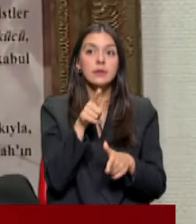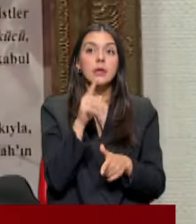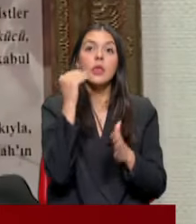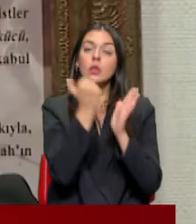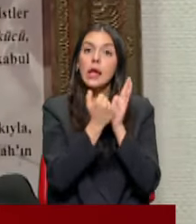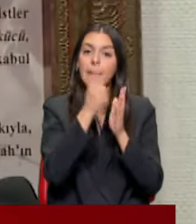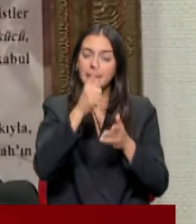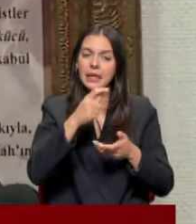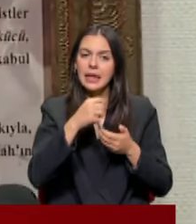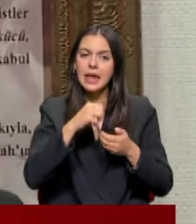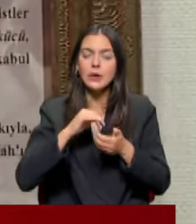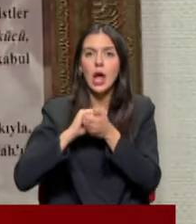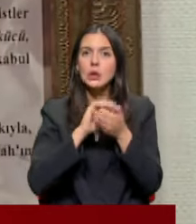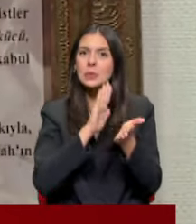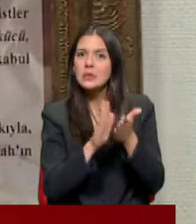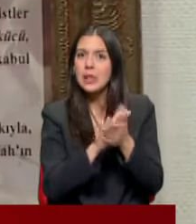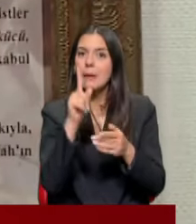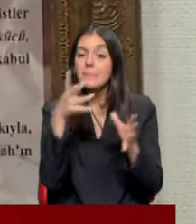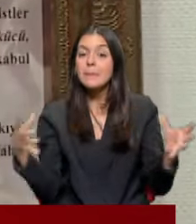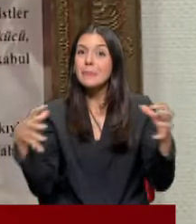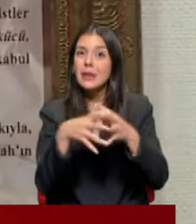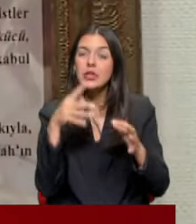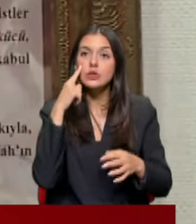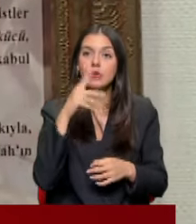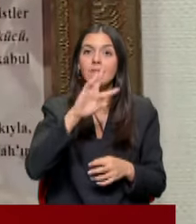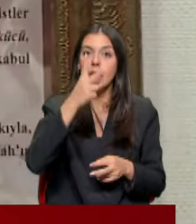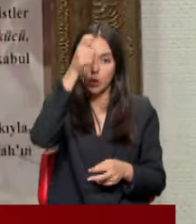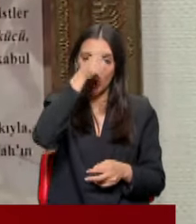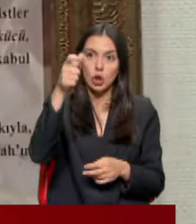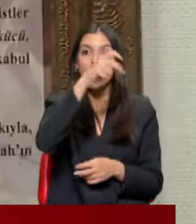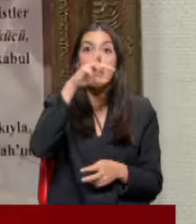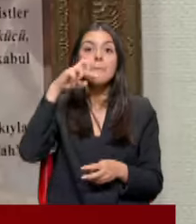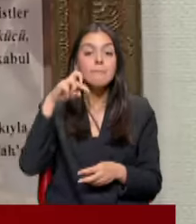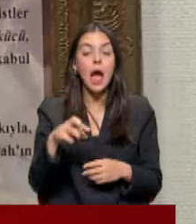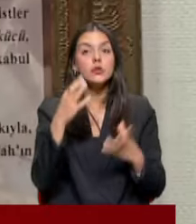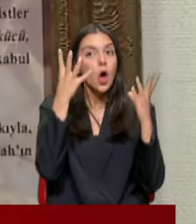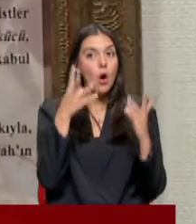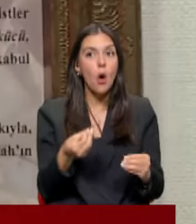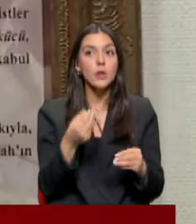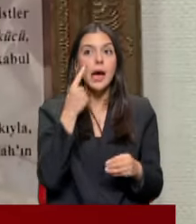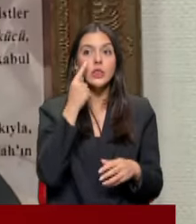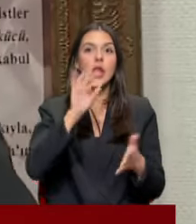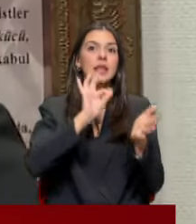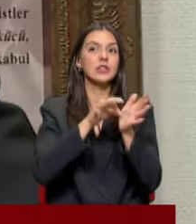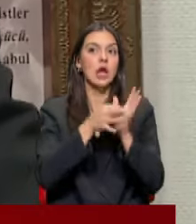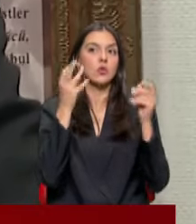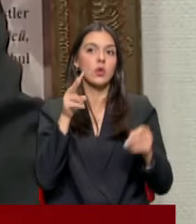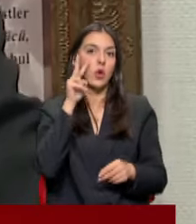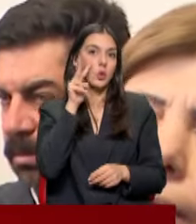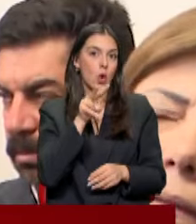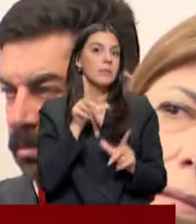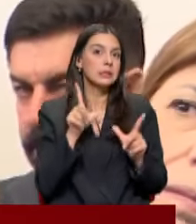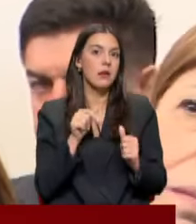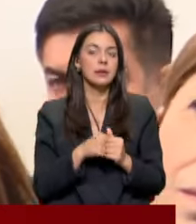bir kaynaştırıcı, birleştirici ve Türkiye Partisi olma vasfının işareti olarak